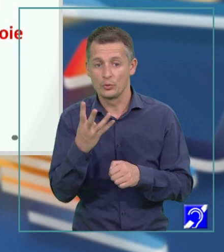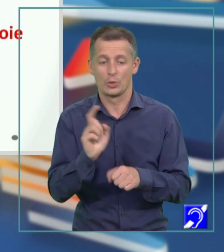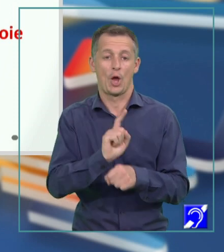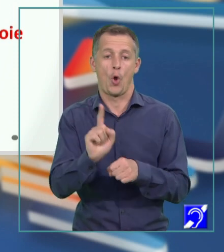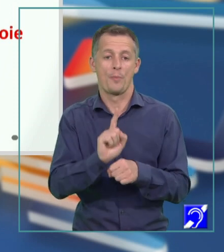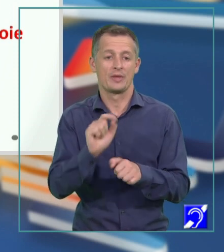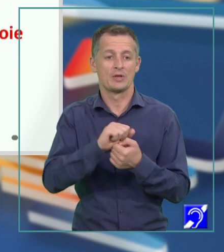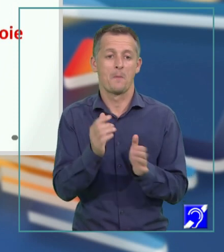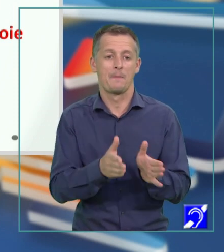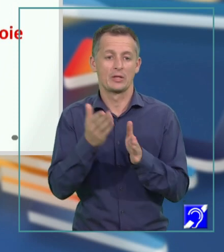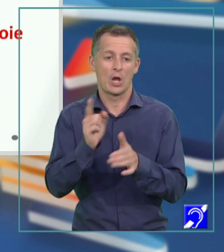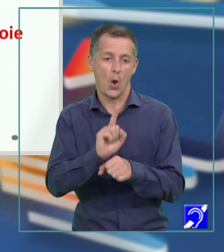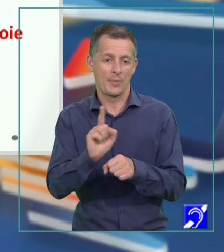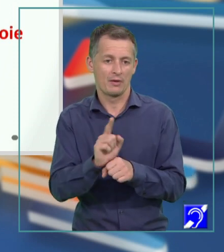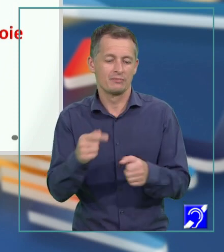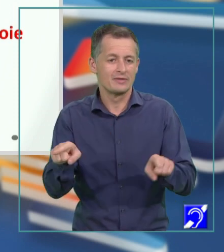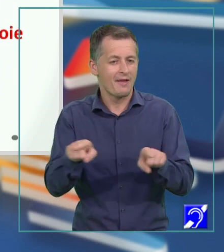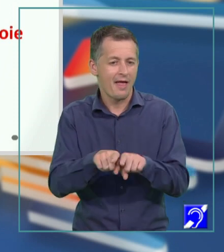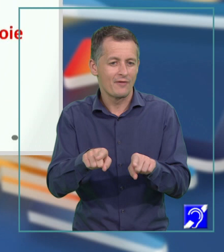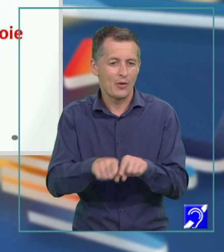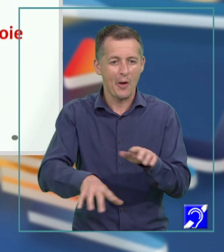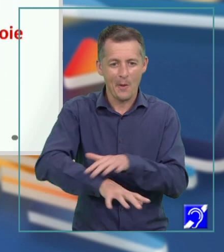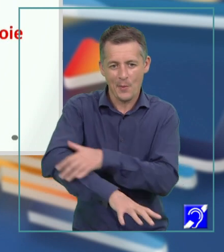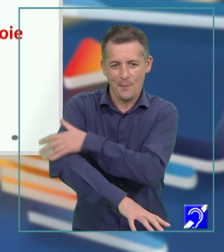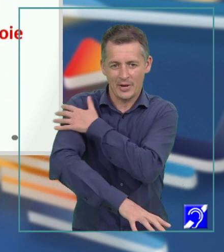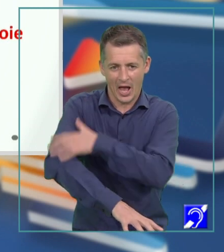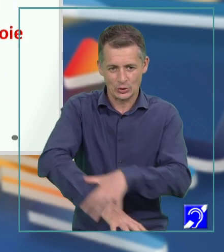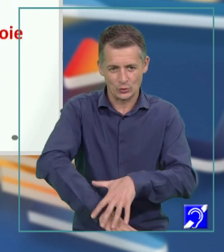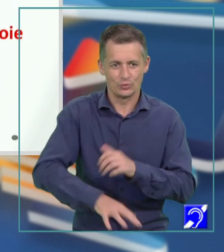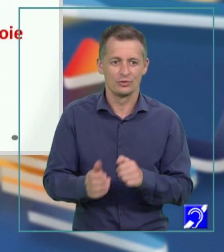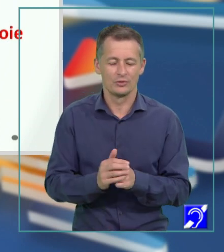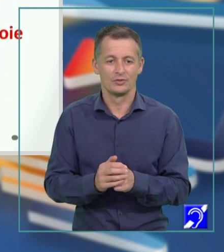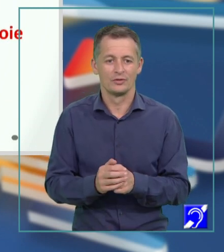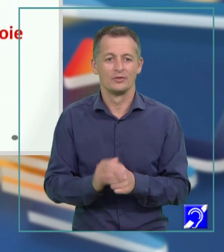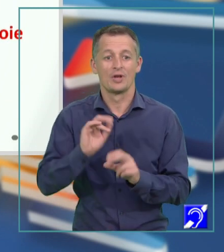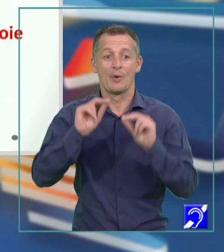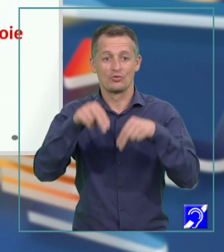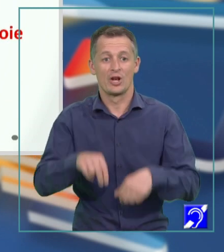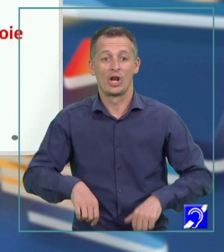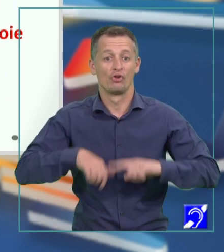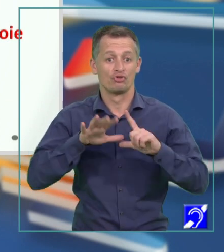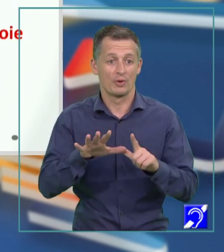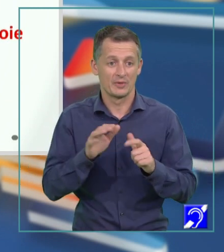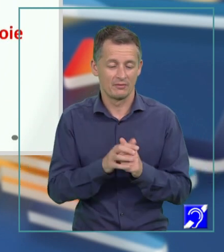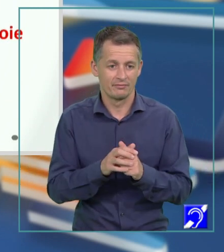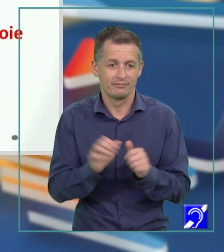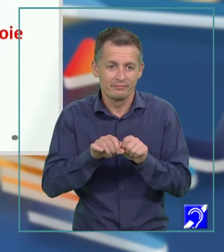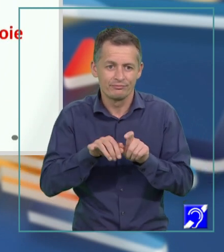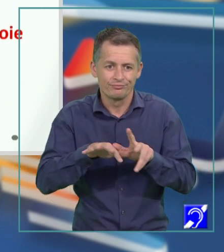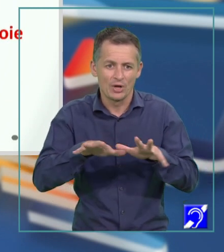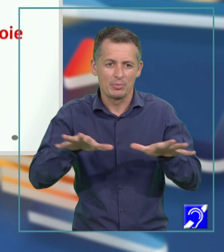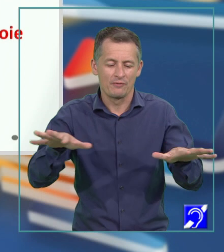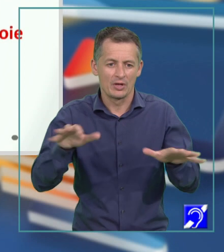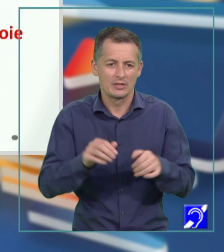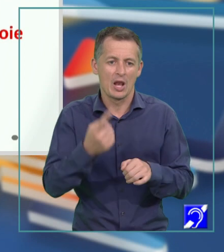sau parte a unui obiect care seamănă cu brațul și am sărit tocmai la cel de-al șaptelea, ramificația cursului